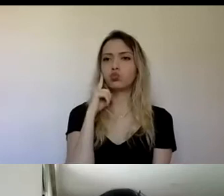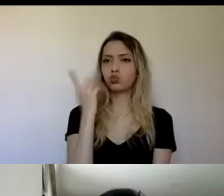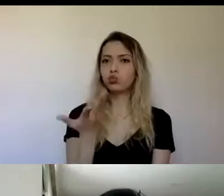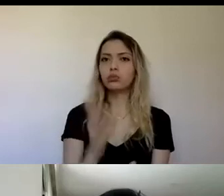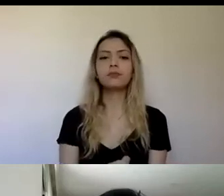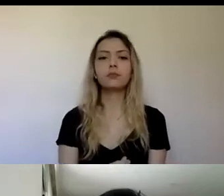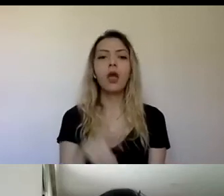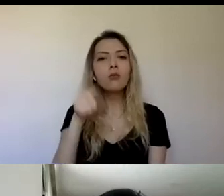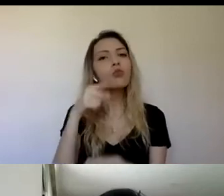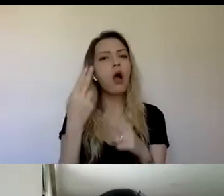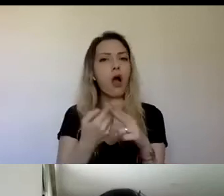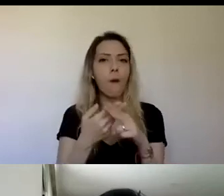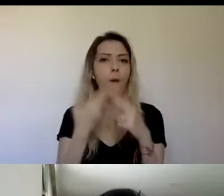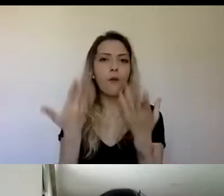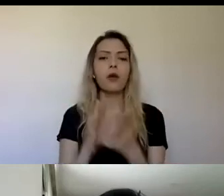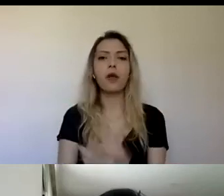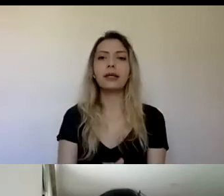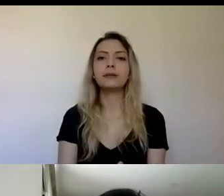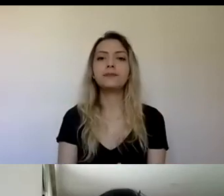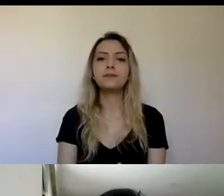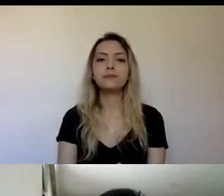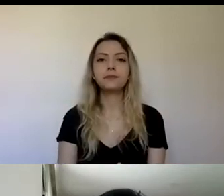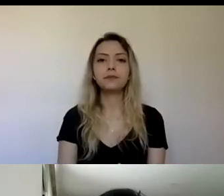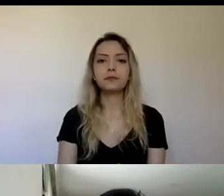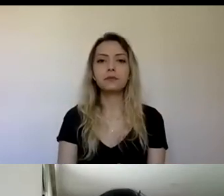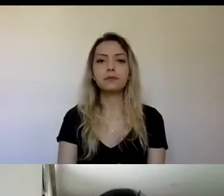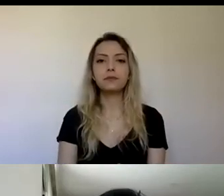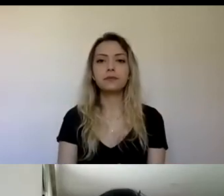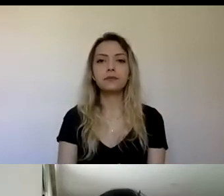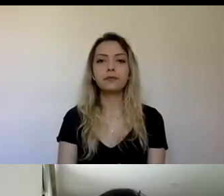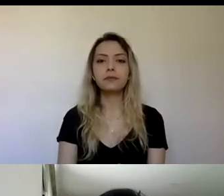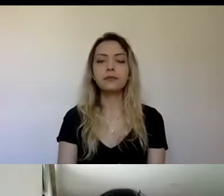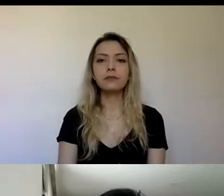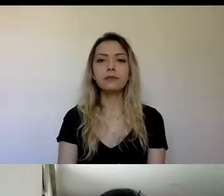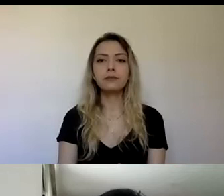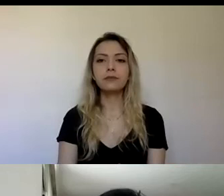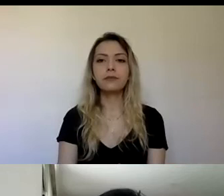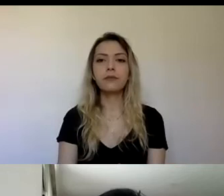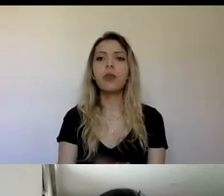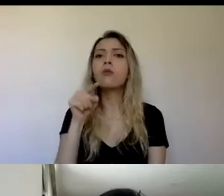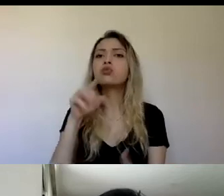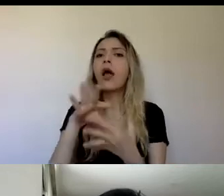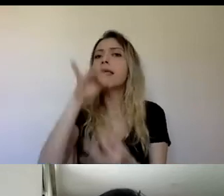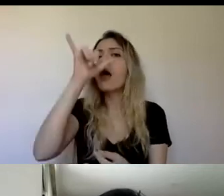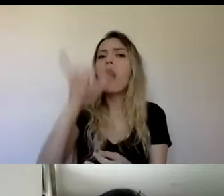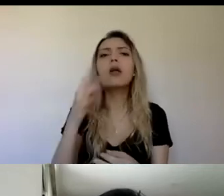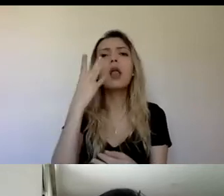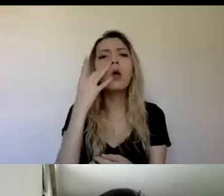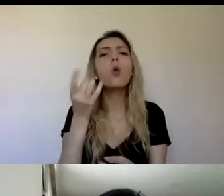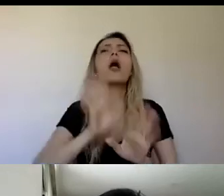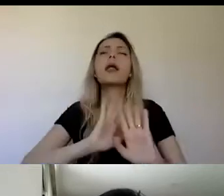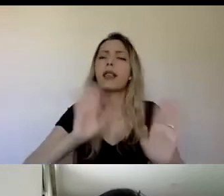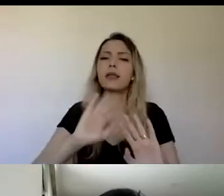da örneğin tam anlamıyla insan hakları göstergeleri değil. Çünkü insan hakları norm ve standartları üzerinden